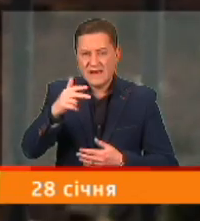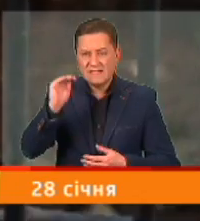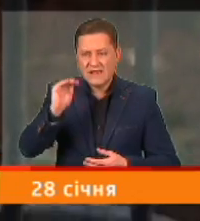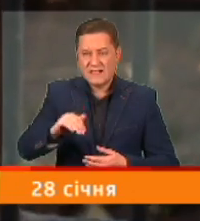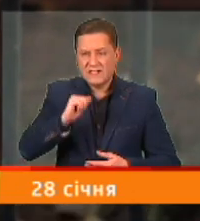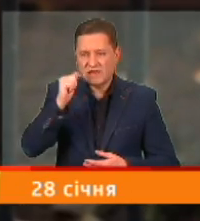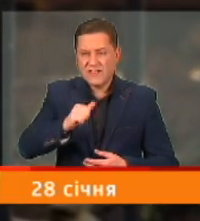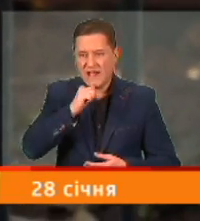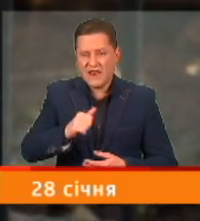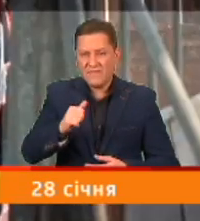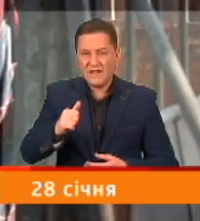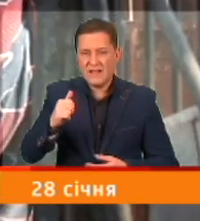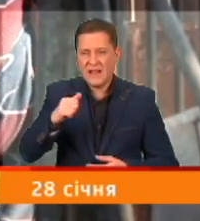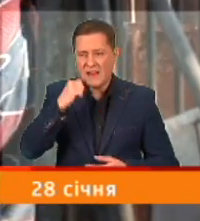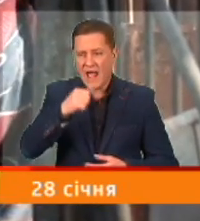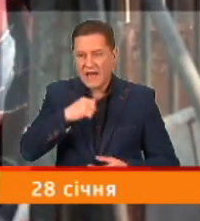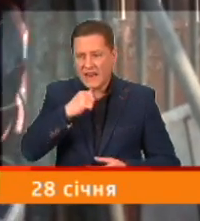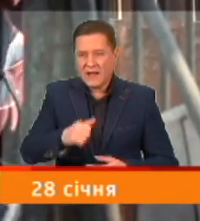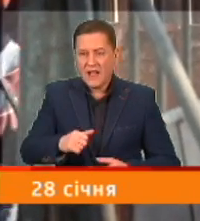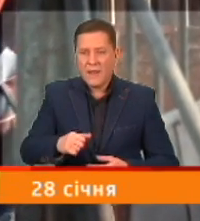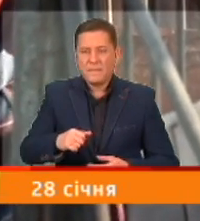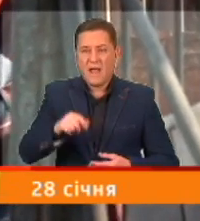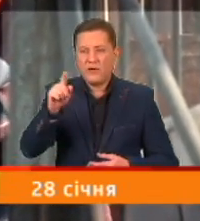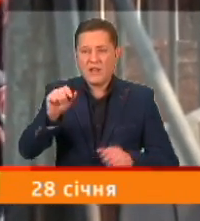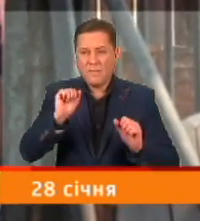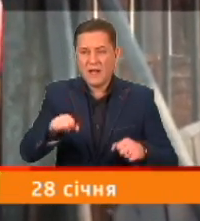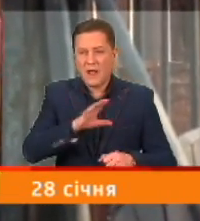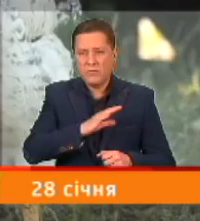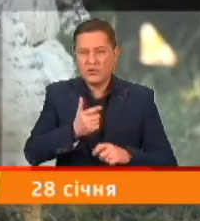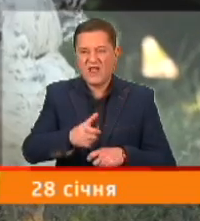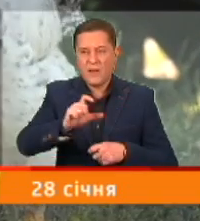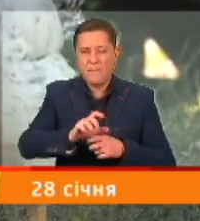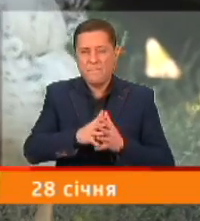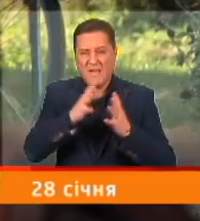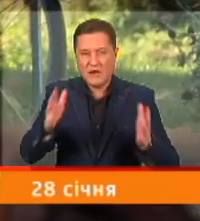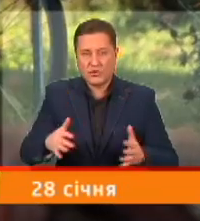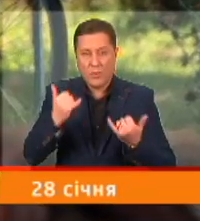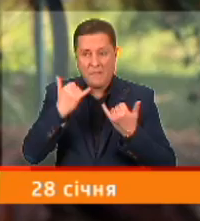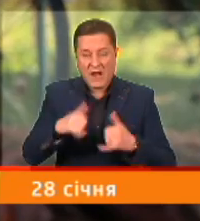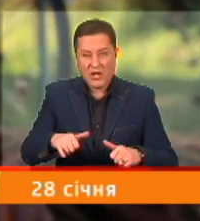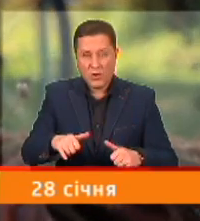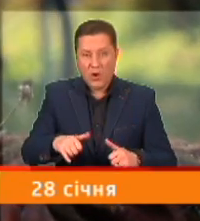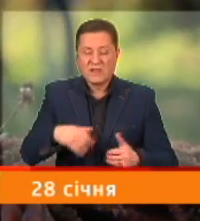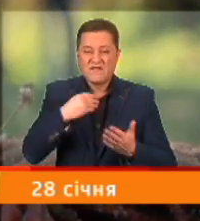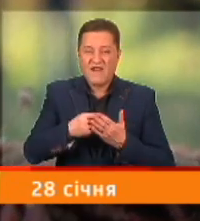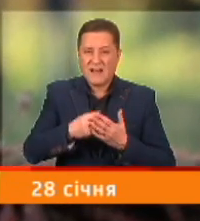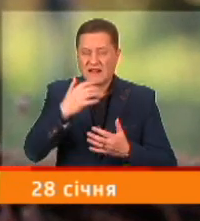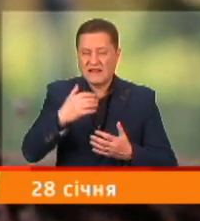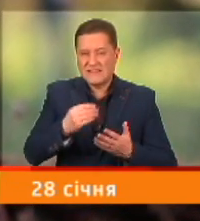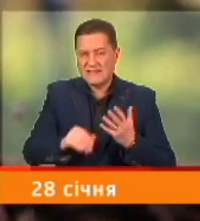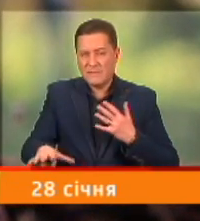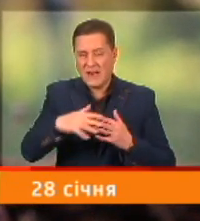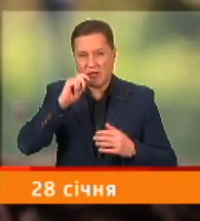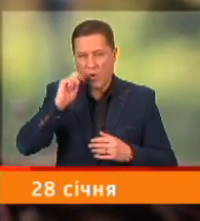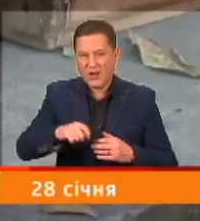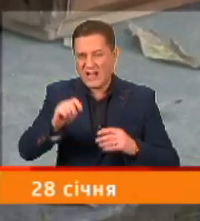гривень. Непогана надбавка до пенсії. Але вона могла би бути у рази більшою. Парадокс. Вартість оренди землі в Україні